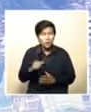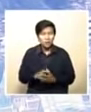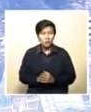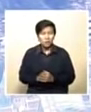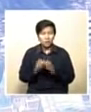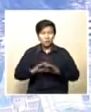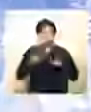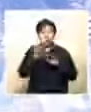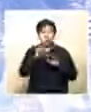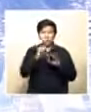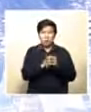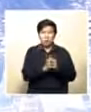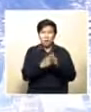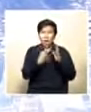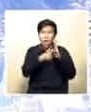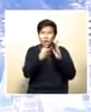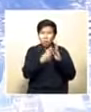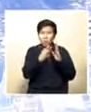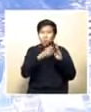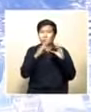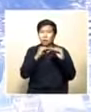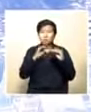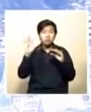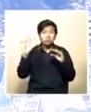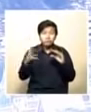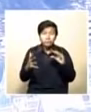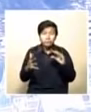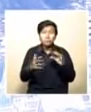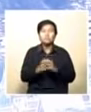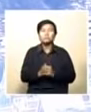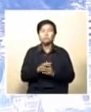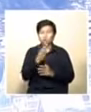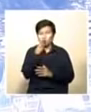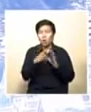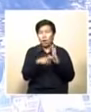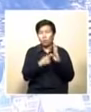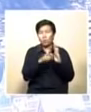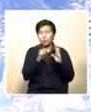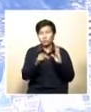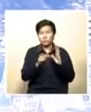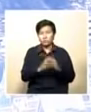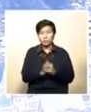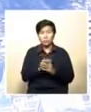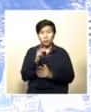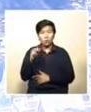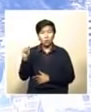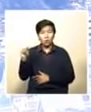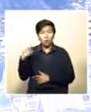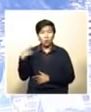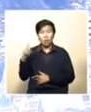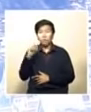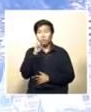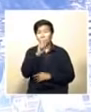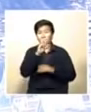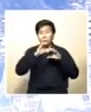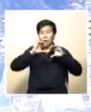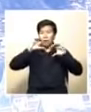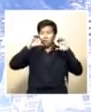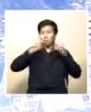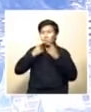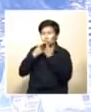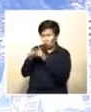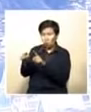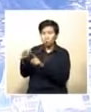ตอบไปซึ่งก็จะใช้เป็นบรรทัดฐานได้กรุณาติดตามแล้วก็รอคำชี้แจงจากหน่วยงานต่อไป